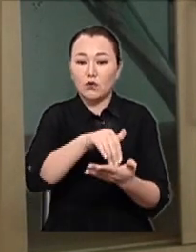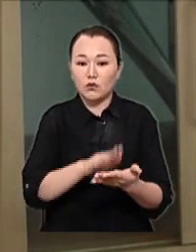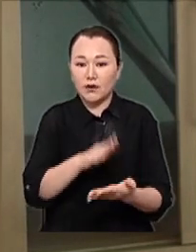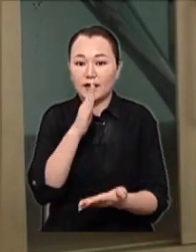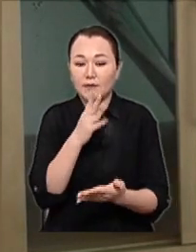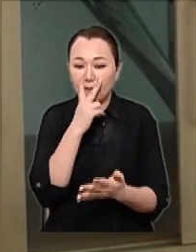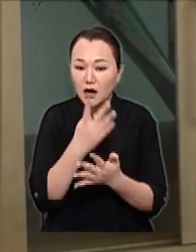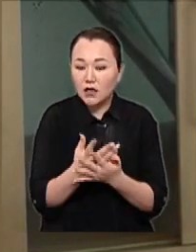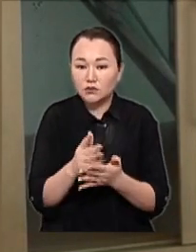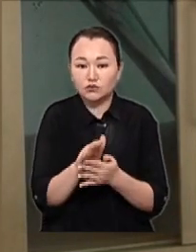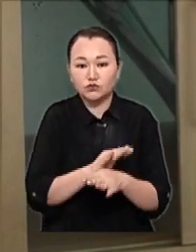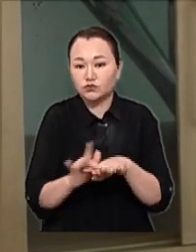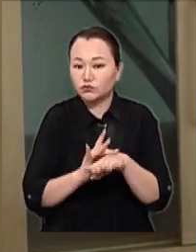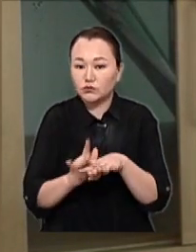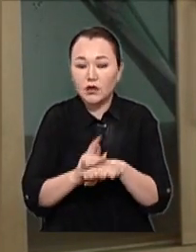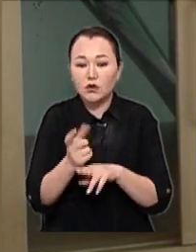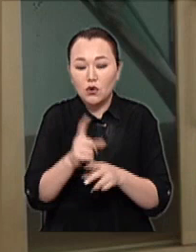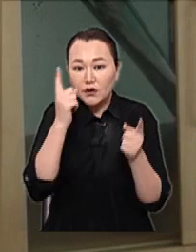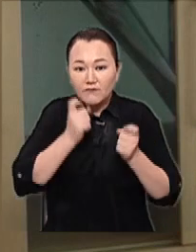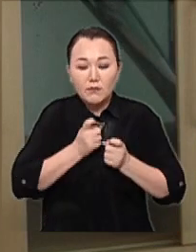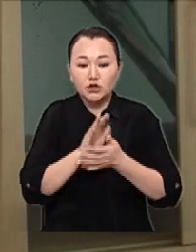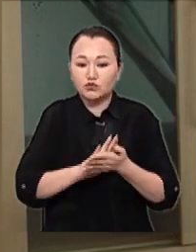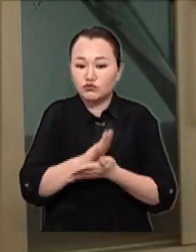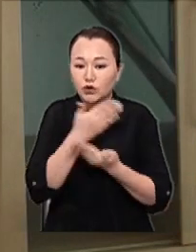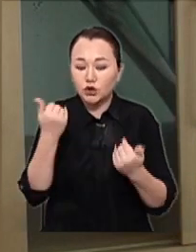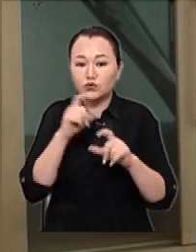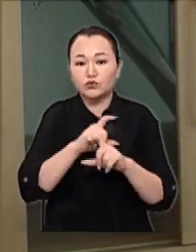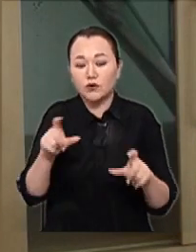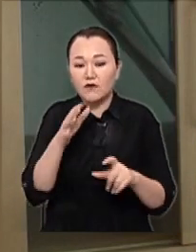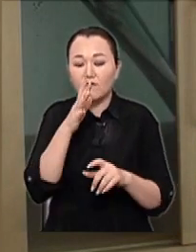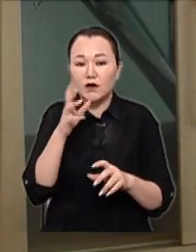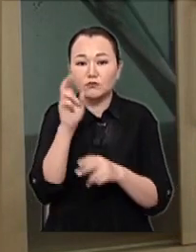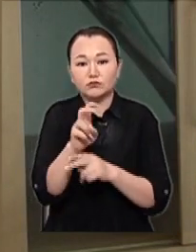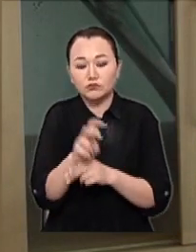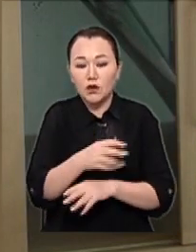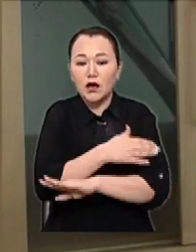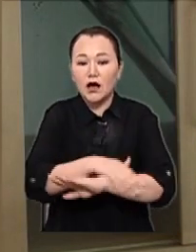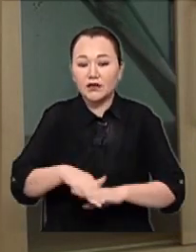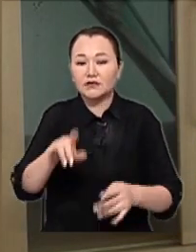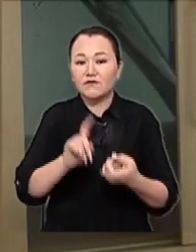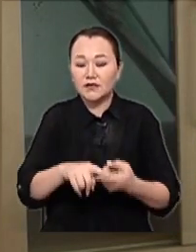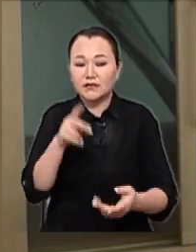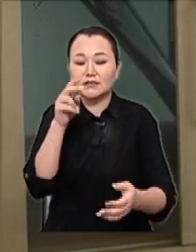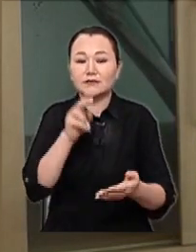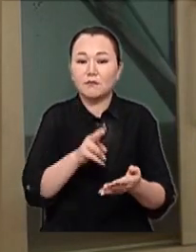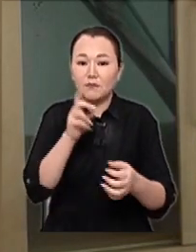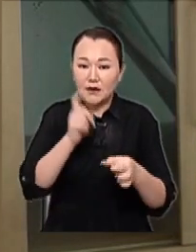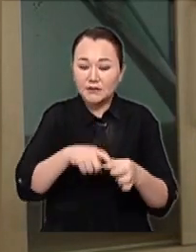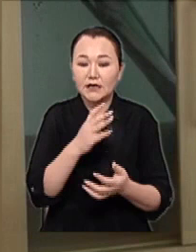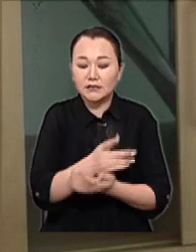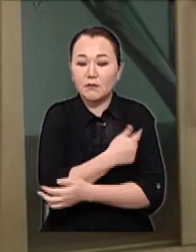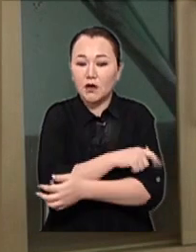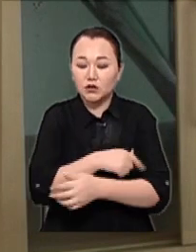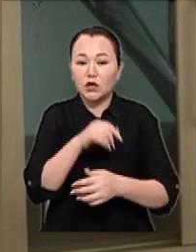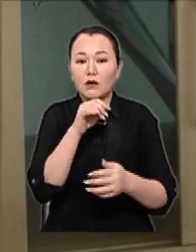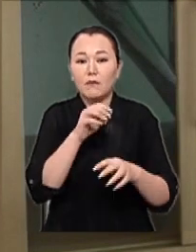тұрғаны көрсетілмеген, сондықтан бұндай ақпарат жоқ. Сабақты босатқан уақыты кезінде мекенжайы бойынша тіркеуде тұрған емханадан